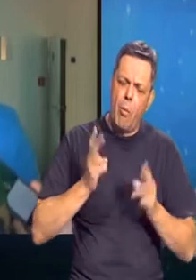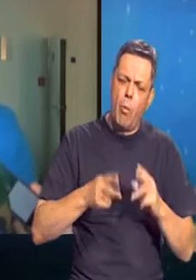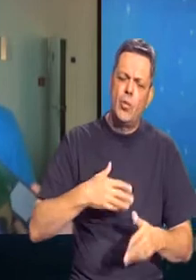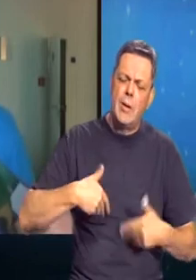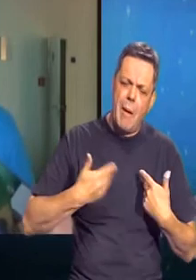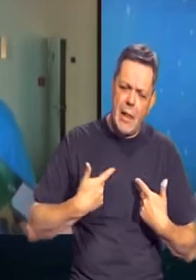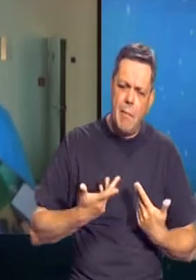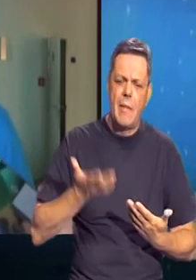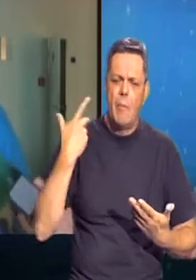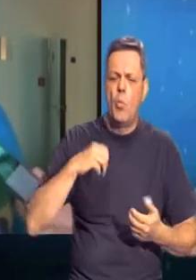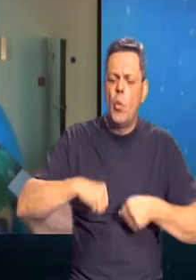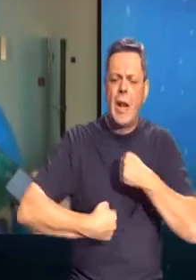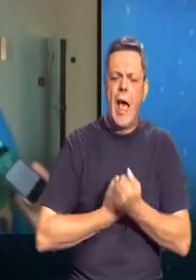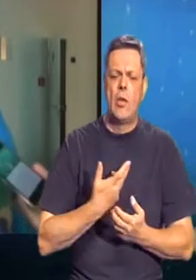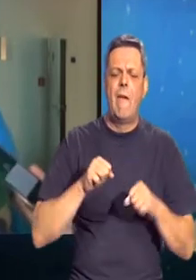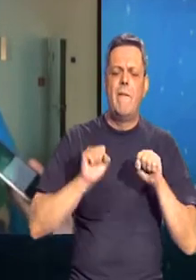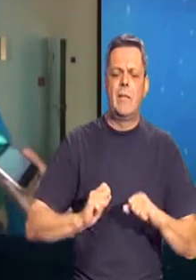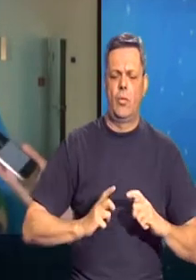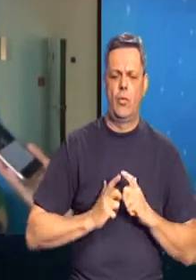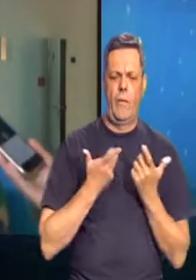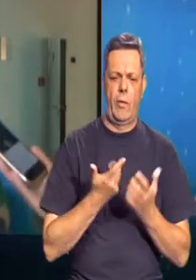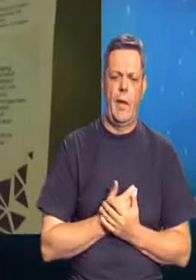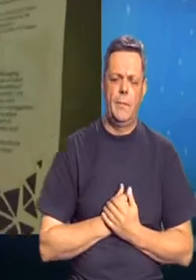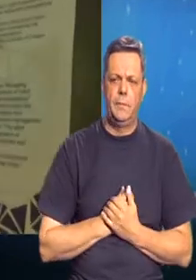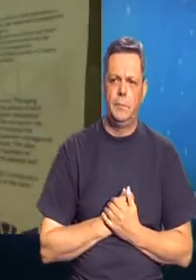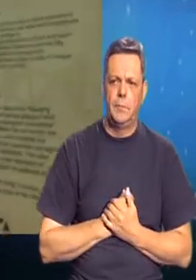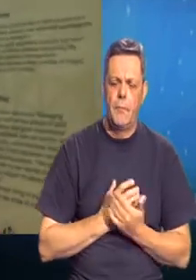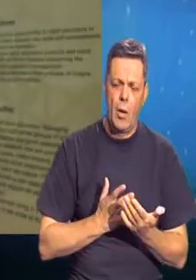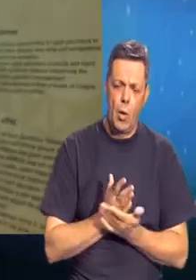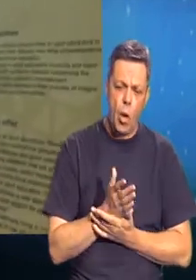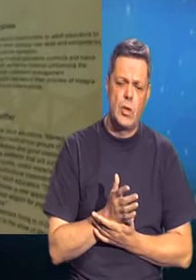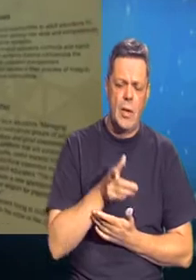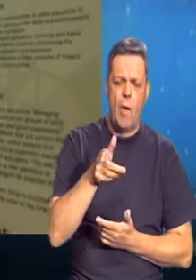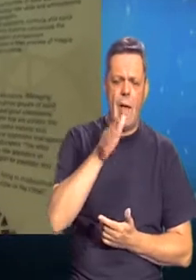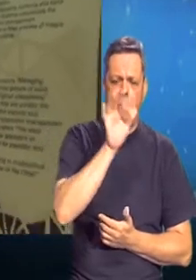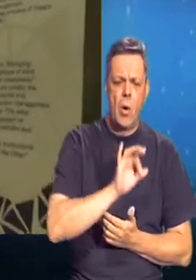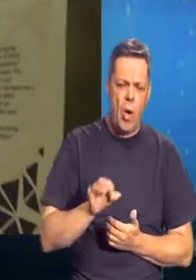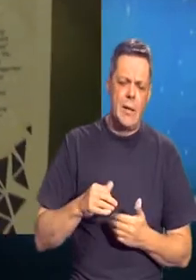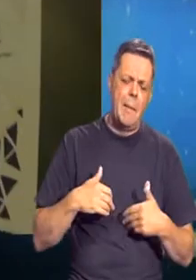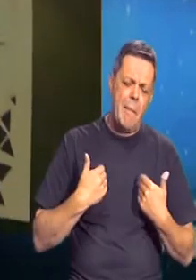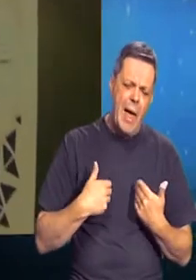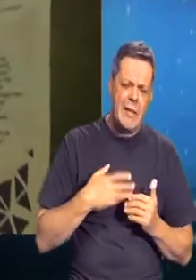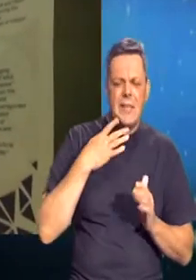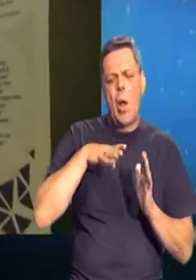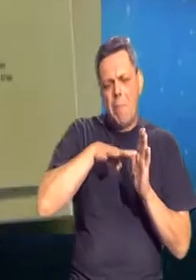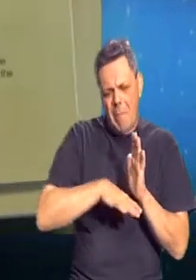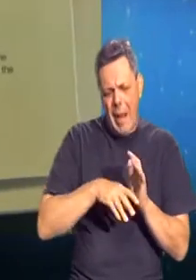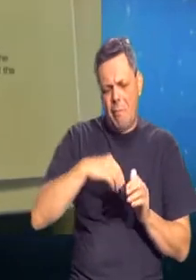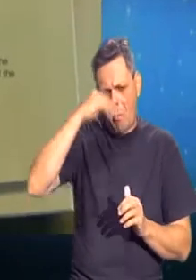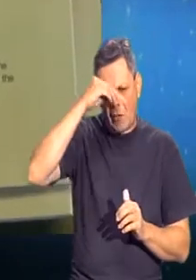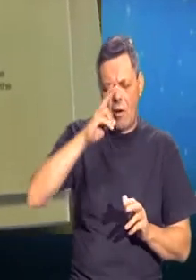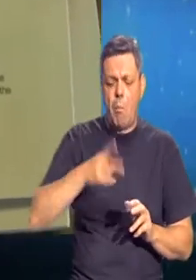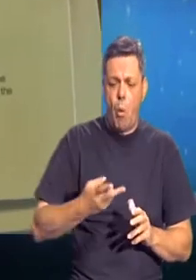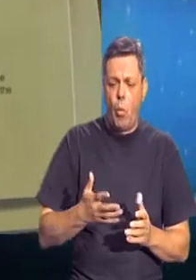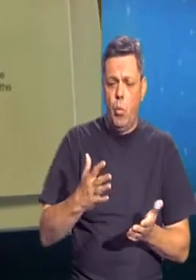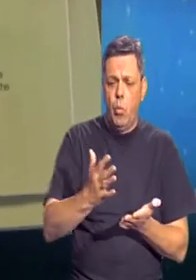omogućiti mladim ljudima da budu kreatori vlastitog života. Kroz projekt Entry You, mladi pa i oni s niskim stupnjem obrazovanja mogu